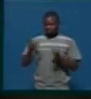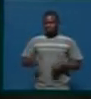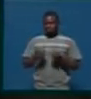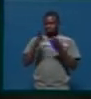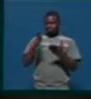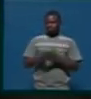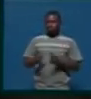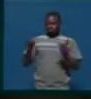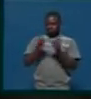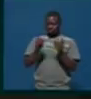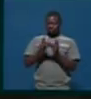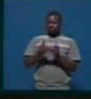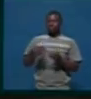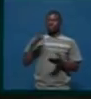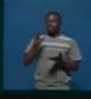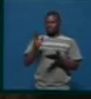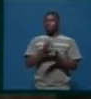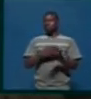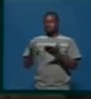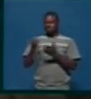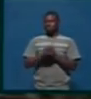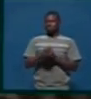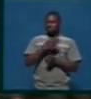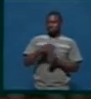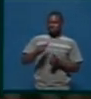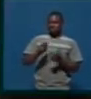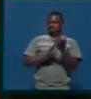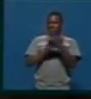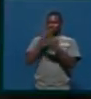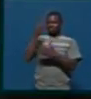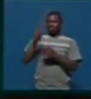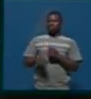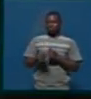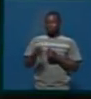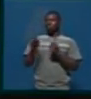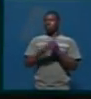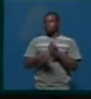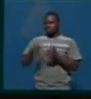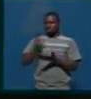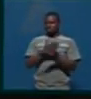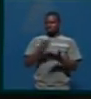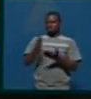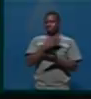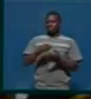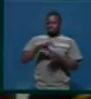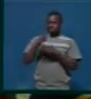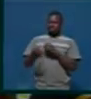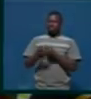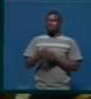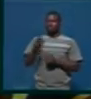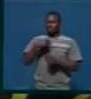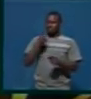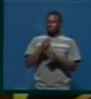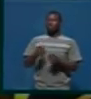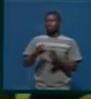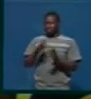causeries musicales sur le thème médias et promotion de la musique, une caravane des stars, sont entre autres les activités au programme de cette